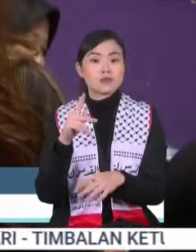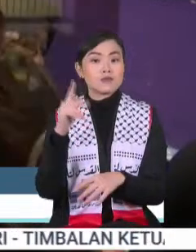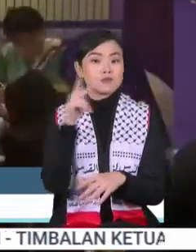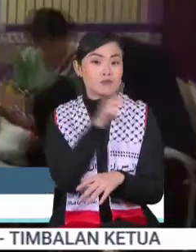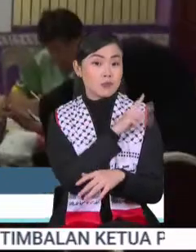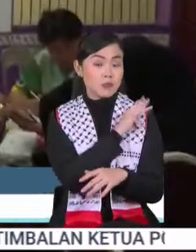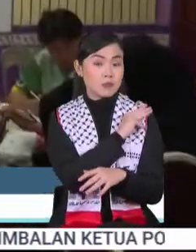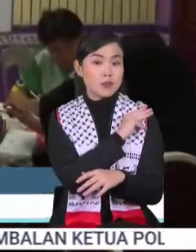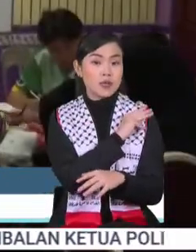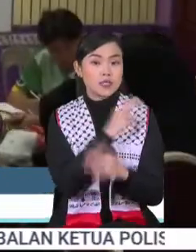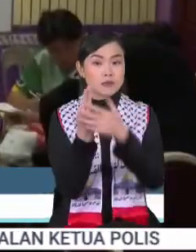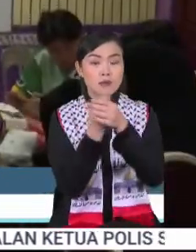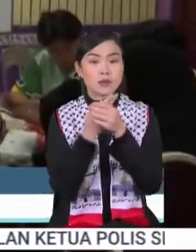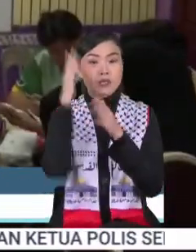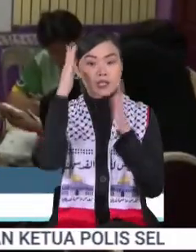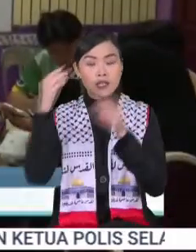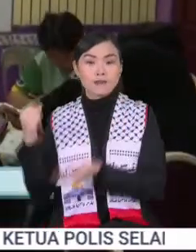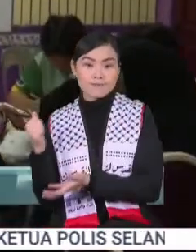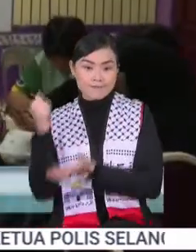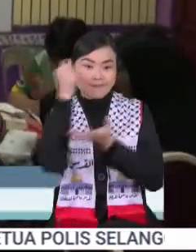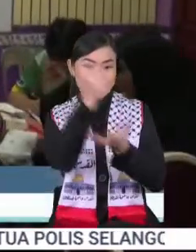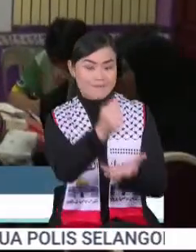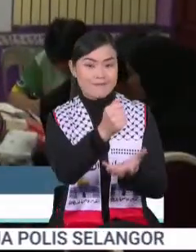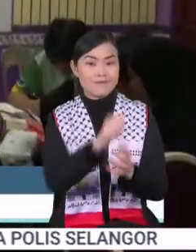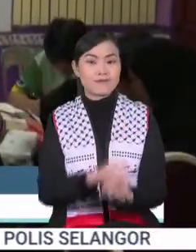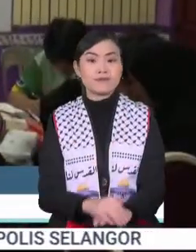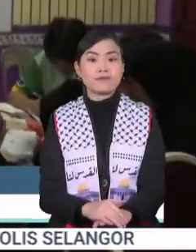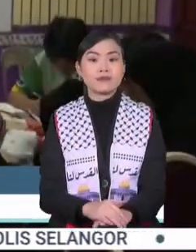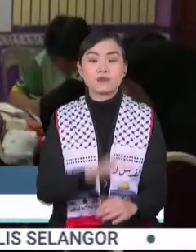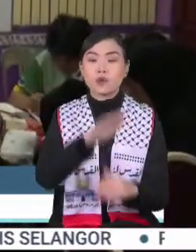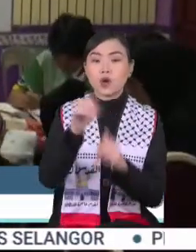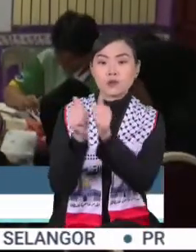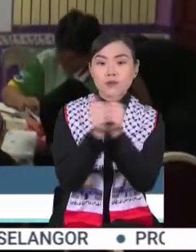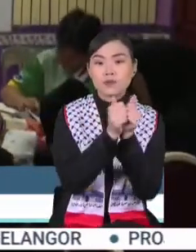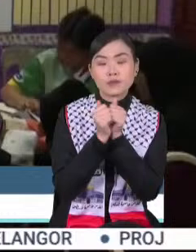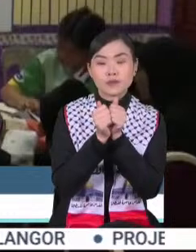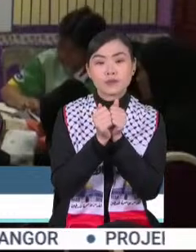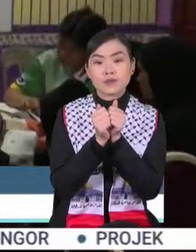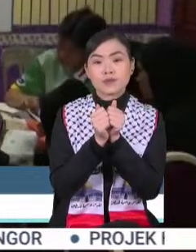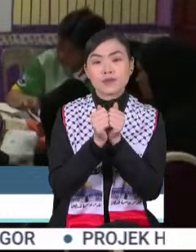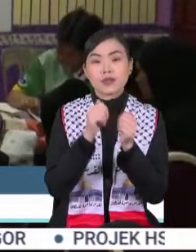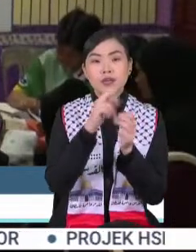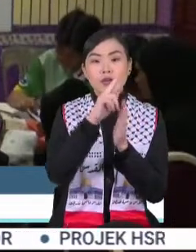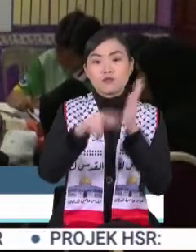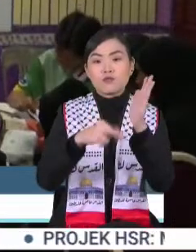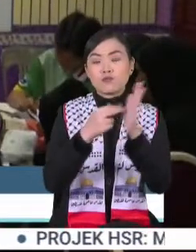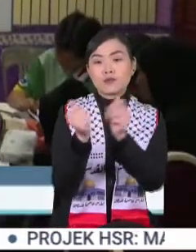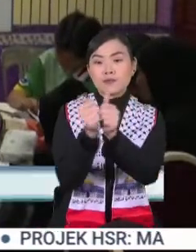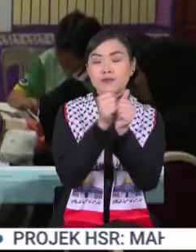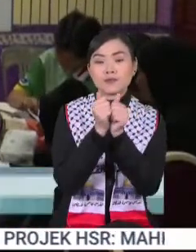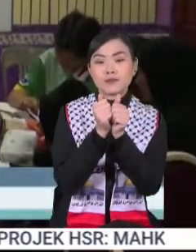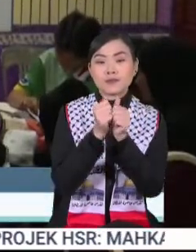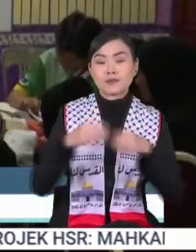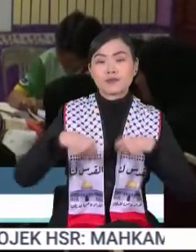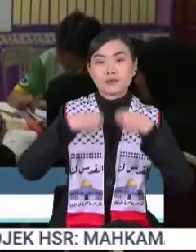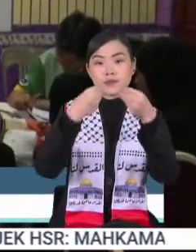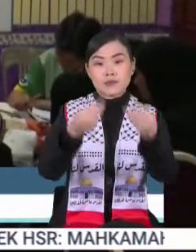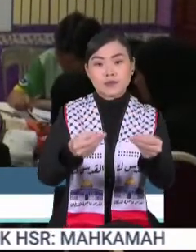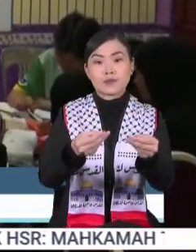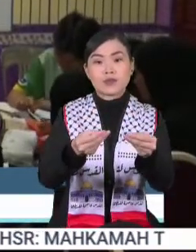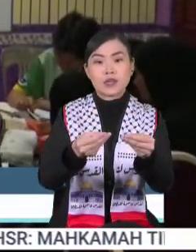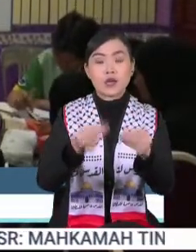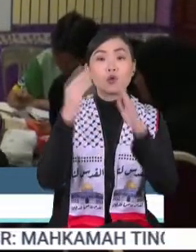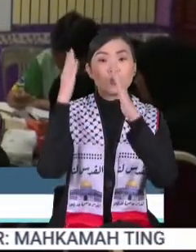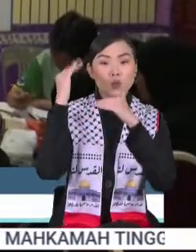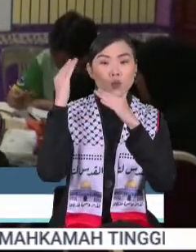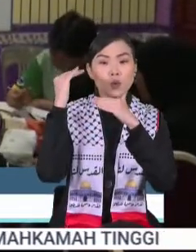negara pbagai pihak bekerjasama memain peranan dalam menyokong pendidikan yang mudah dicapai seterusnya memberi daya kepada generasi muda